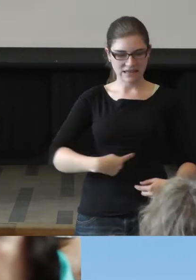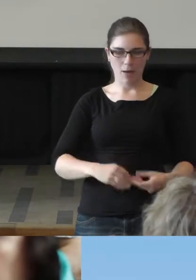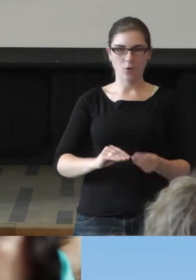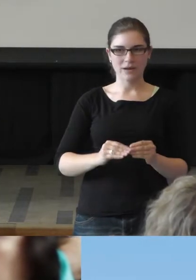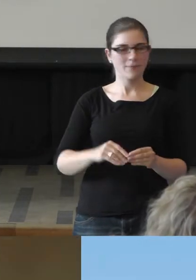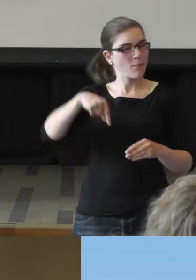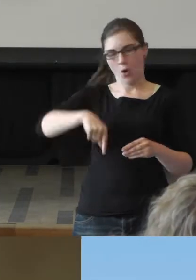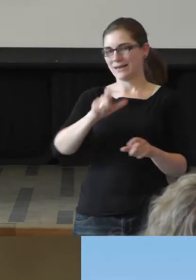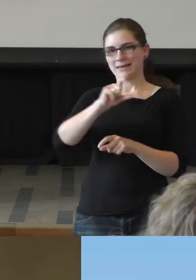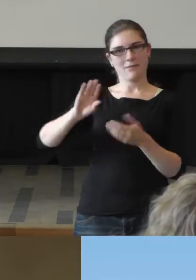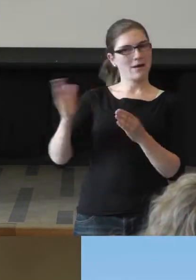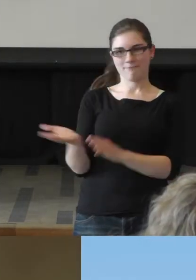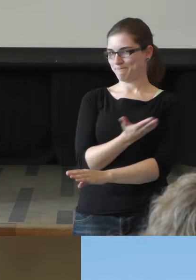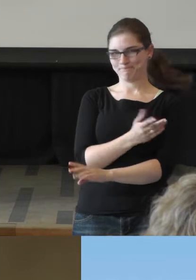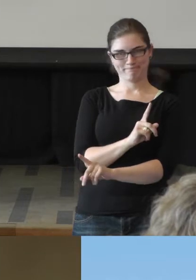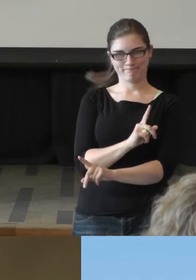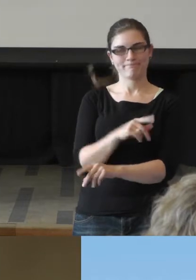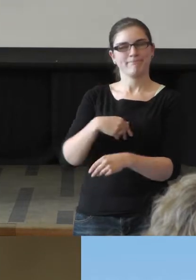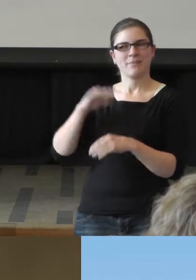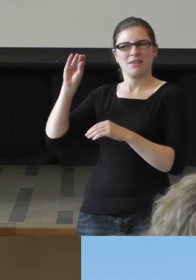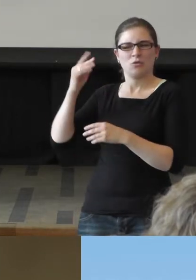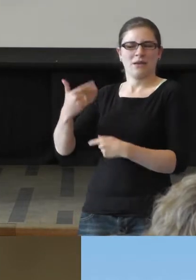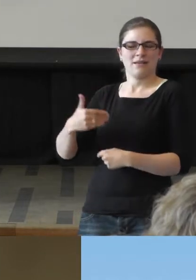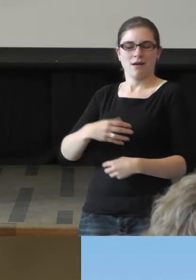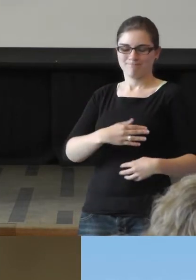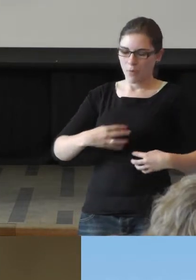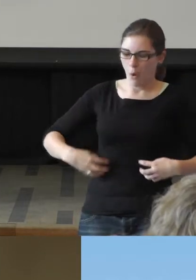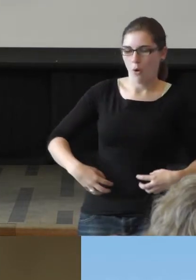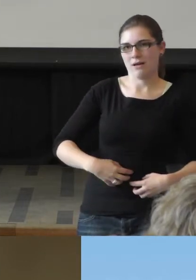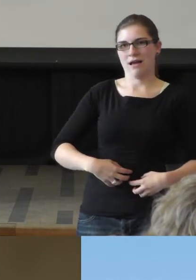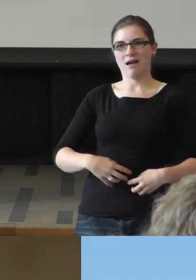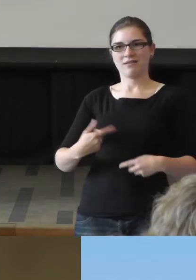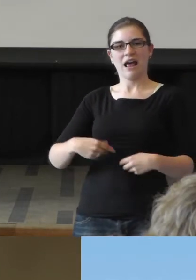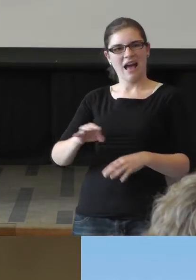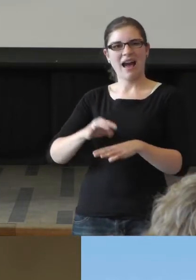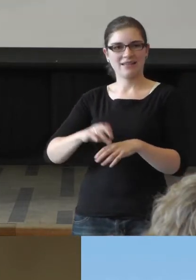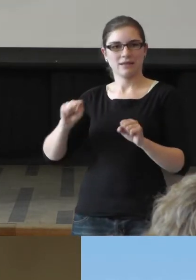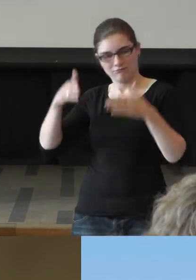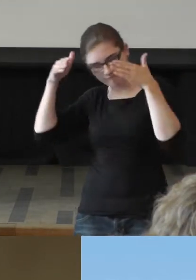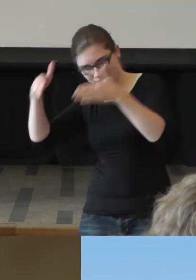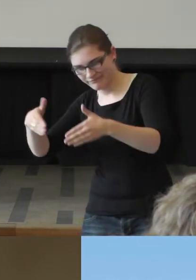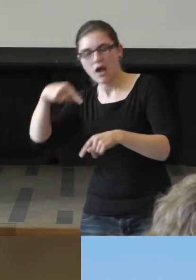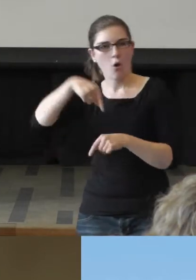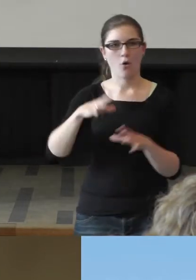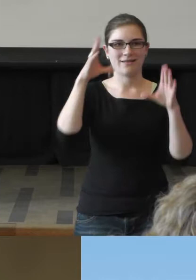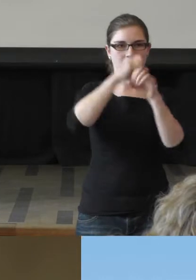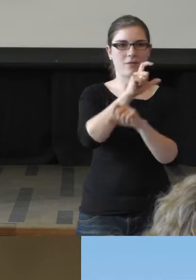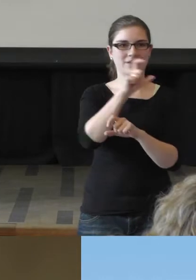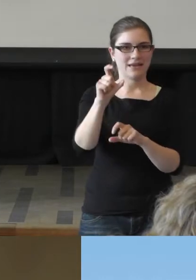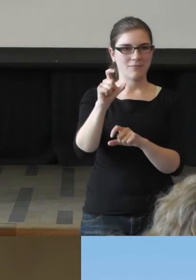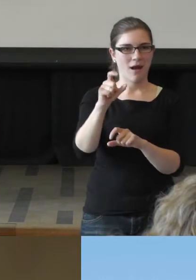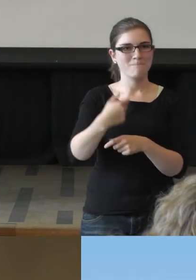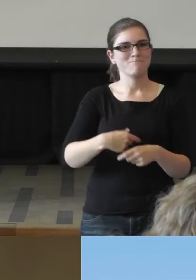Thema. Da werden dann entsprechend meine internistischen Kollegen beteiligt, die Herz- oder die Magen-Darm-Ärzte. Heute Abend geht es um die